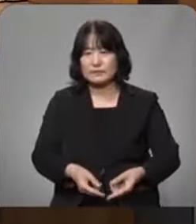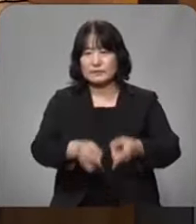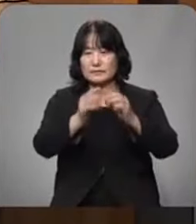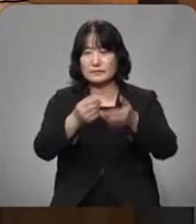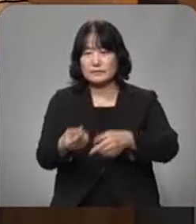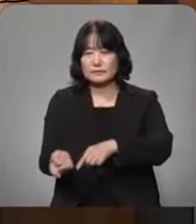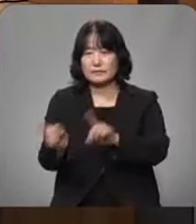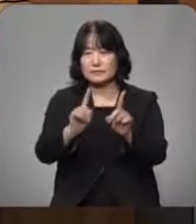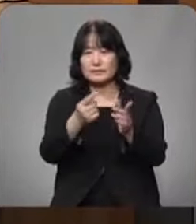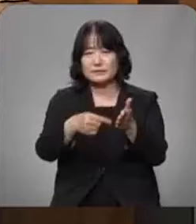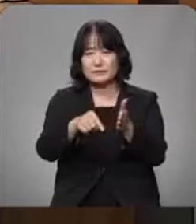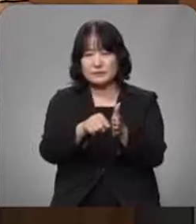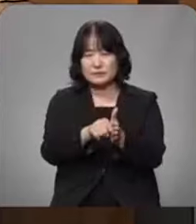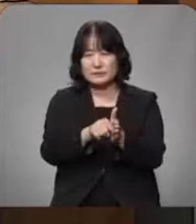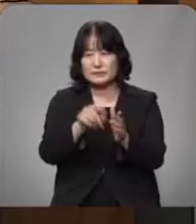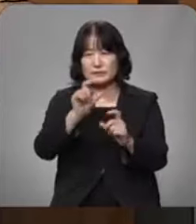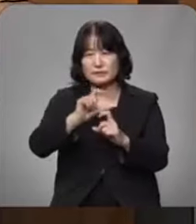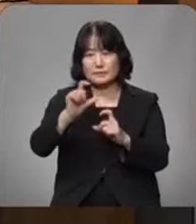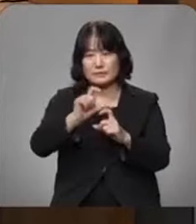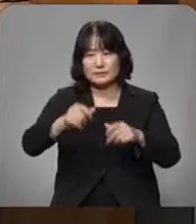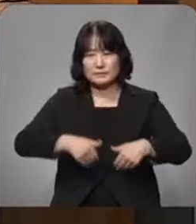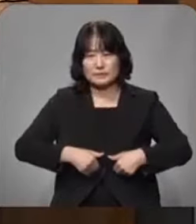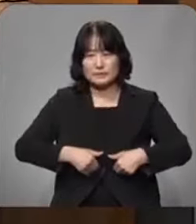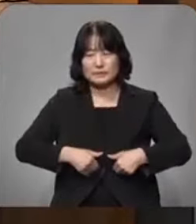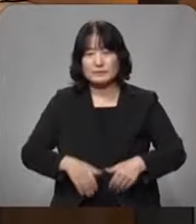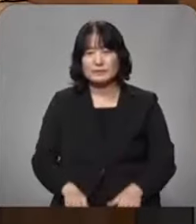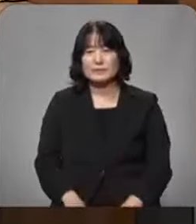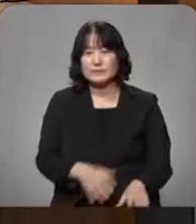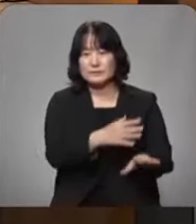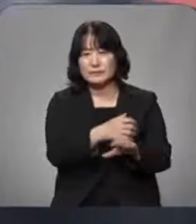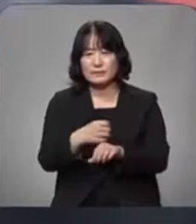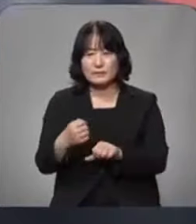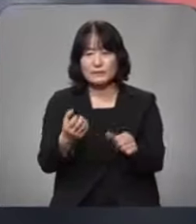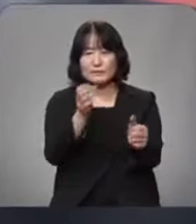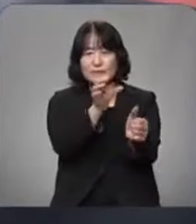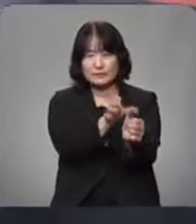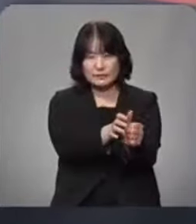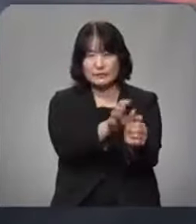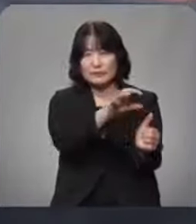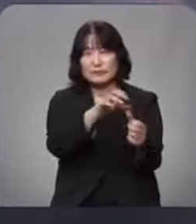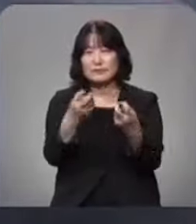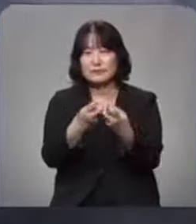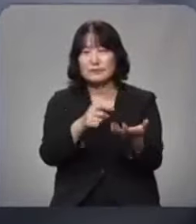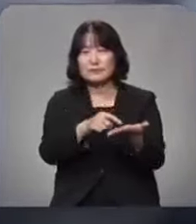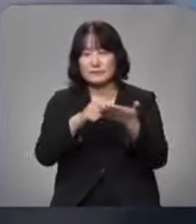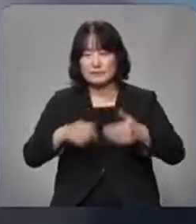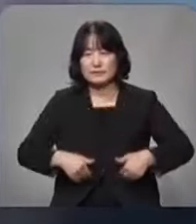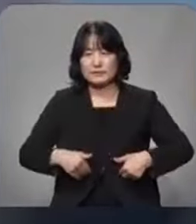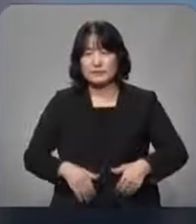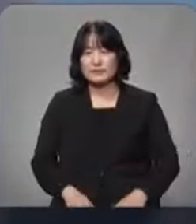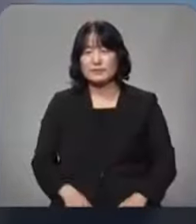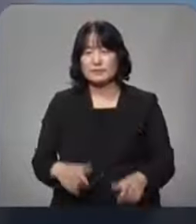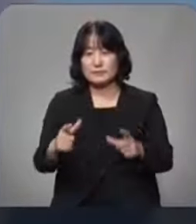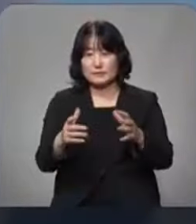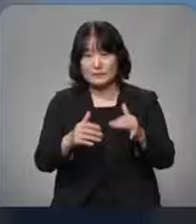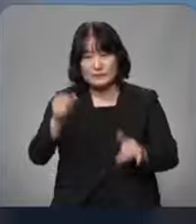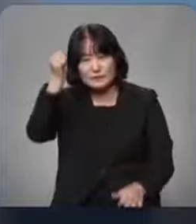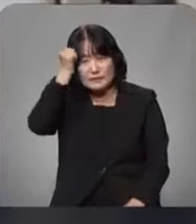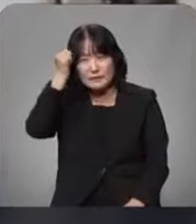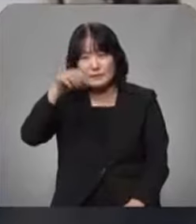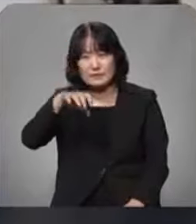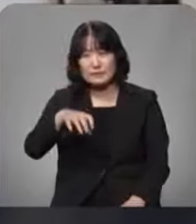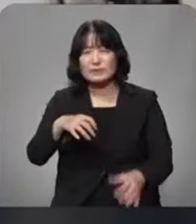활용 대안을 고민해봐야 되는데 이번 연구 용역이 거기에 대한 활용 대안을. 주민들은 숙박시설이 꼭 필요하다고